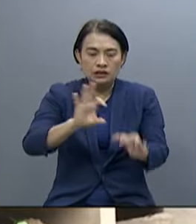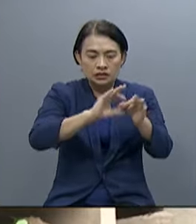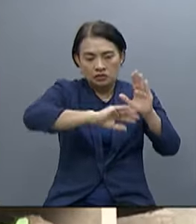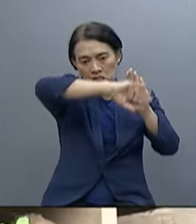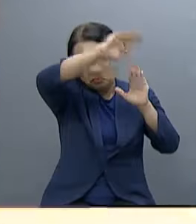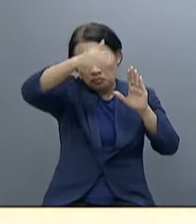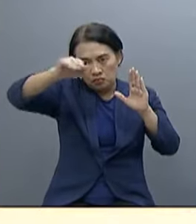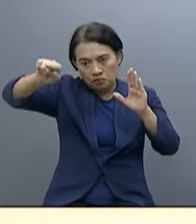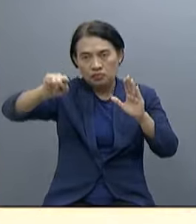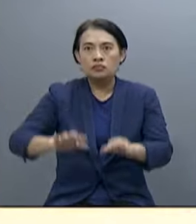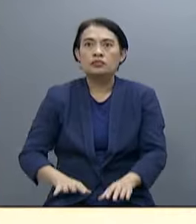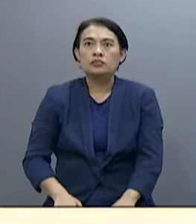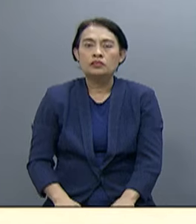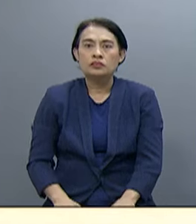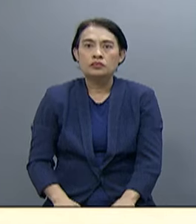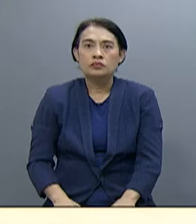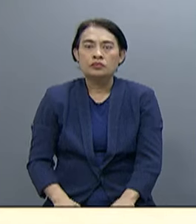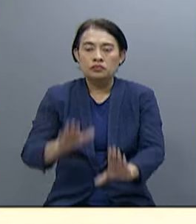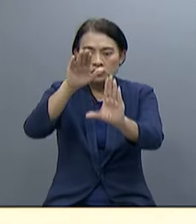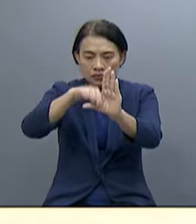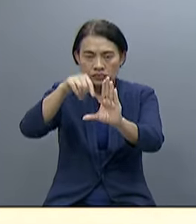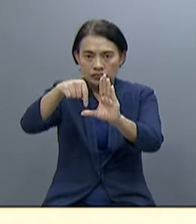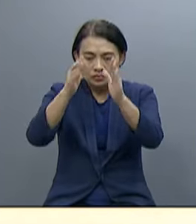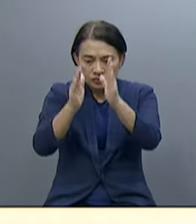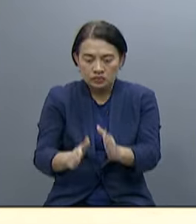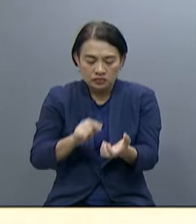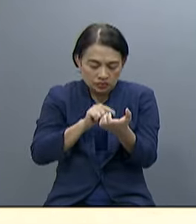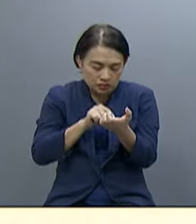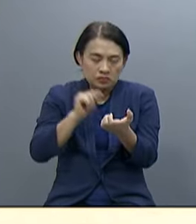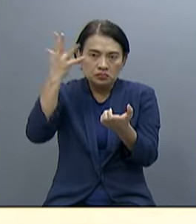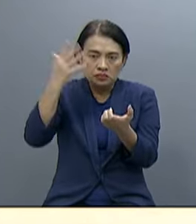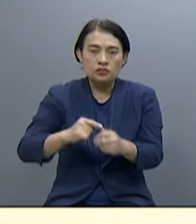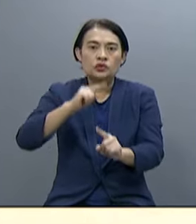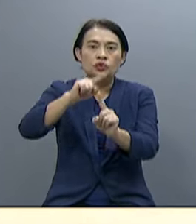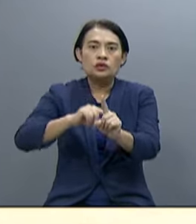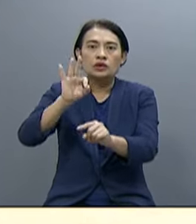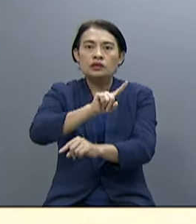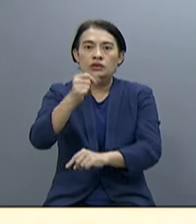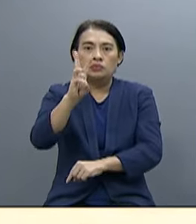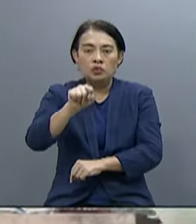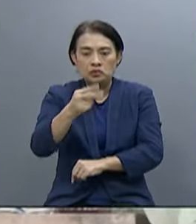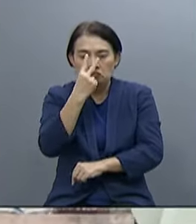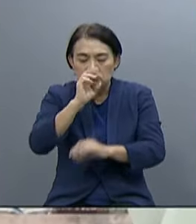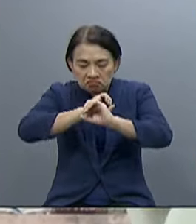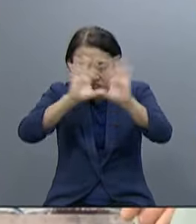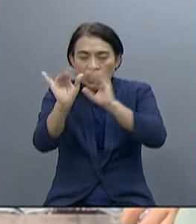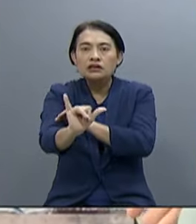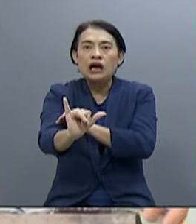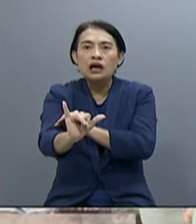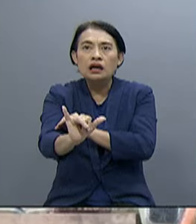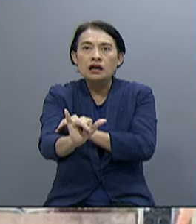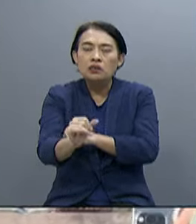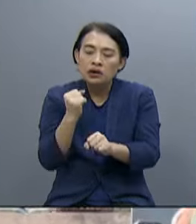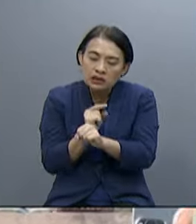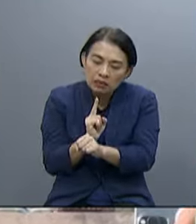ส่วนการลงทะเบียนดิจิทัลวอลเล็ตของกลุ่มคนที่ไม่มีสมาร์ทโฟนช่วง16กันยายนนี้ก็ยังไม่ชัดเจนด้วยเหมือนกันว่าจะลงทะเบียนได้ยัง